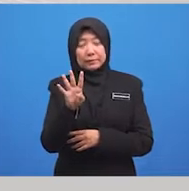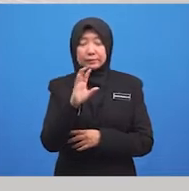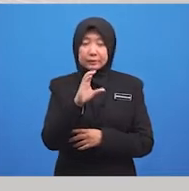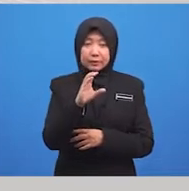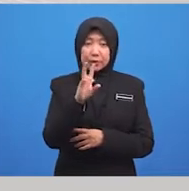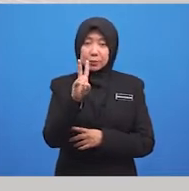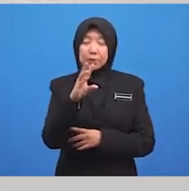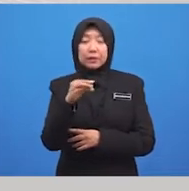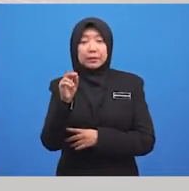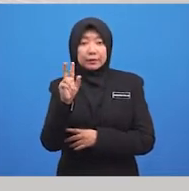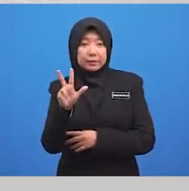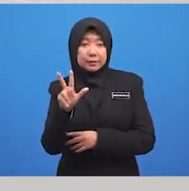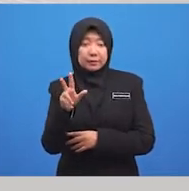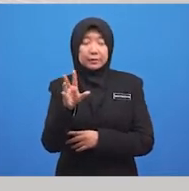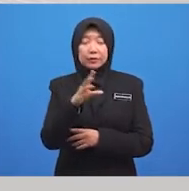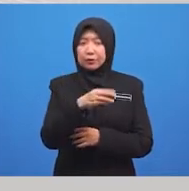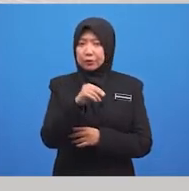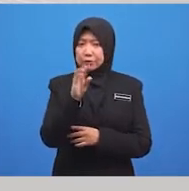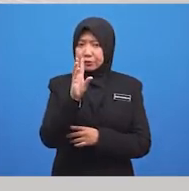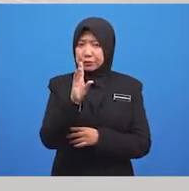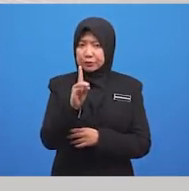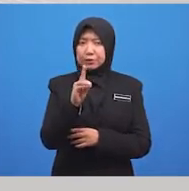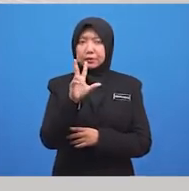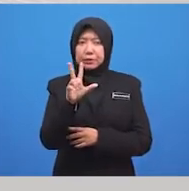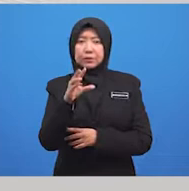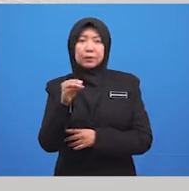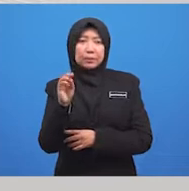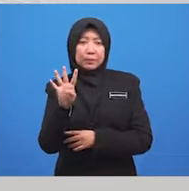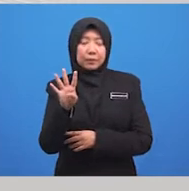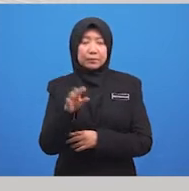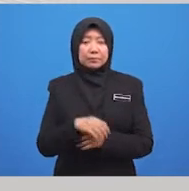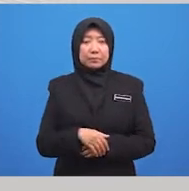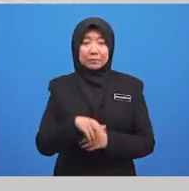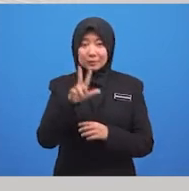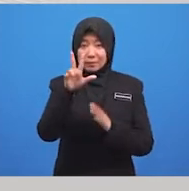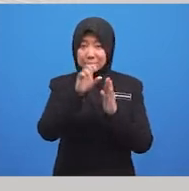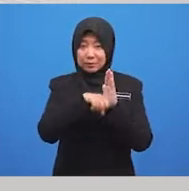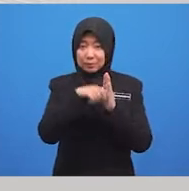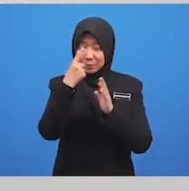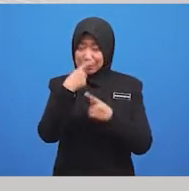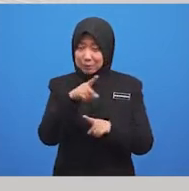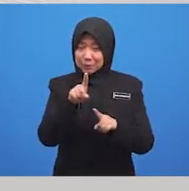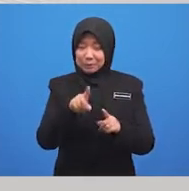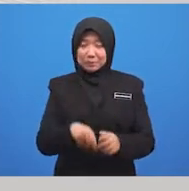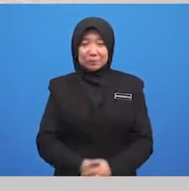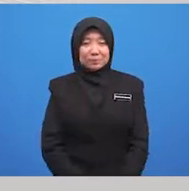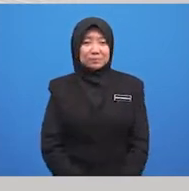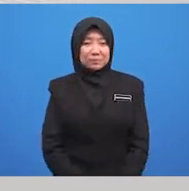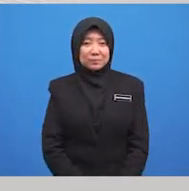C, 2 dan 3. Dan D, 3 dan 4. Cikgu beri masa 3 saat dari